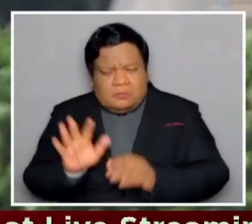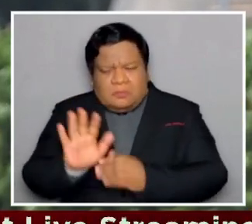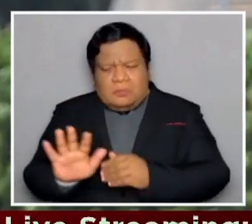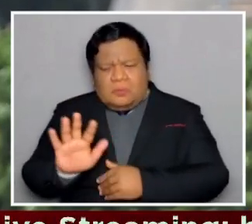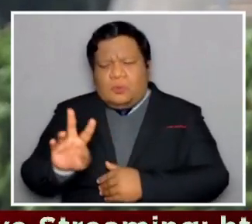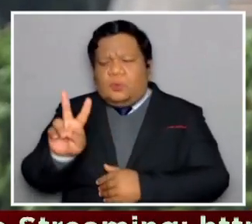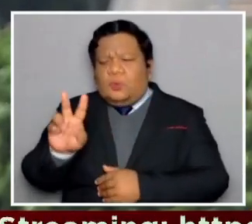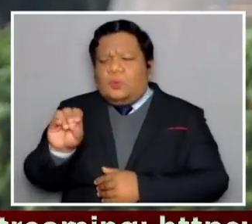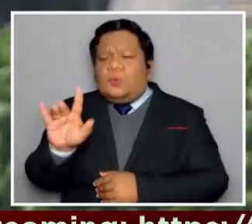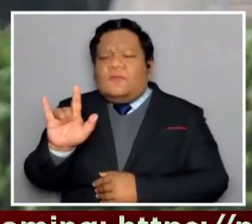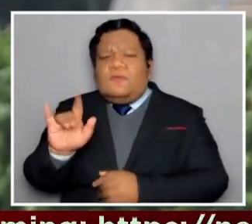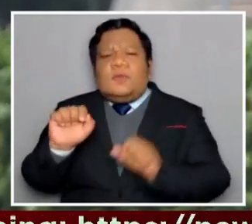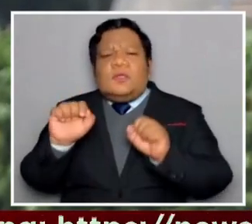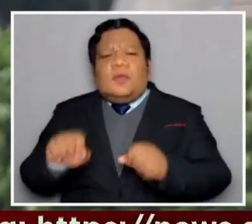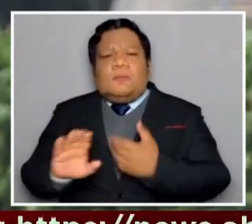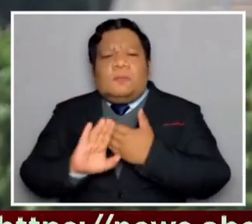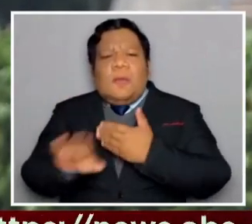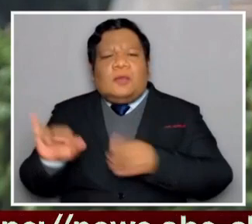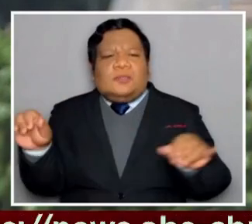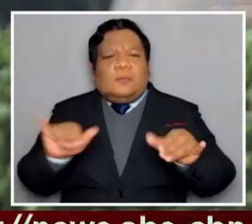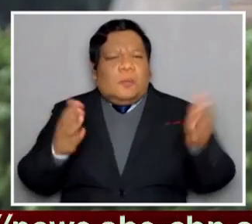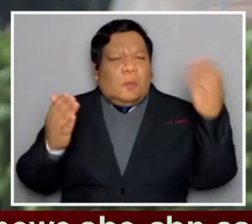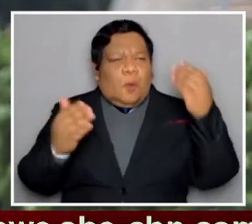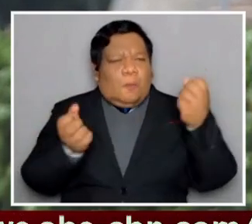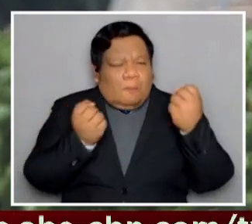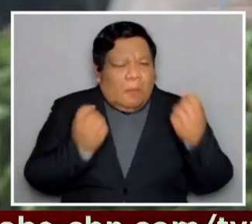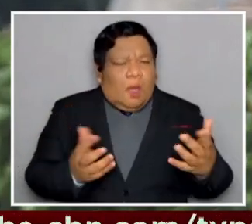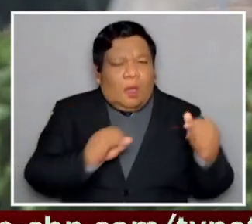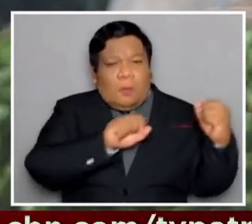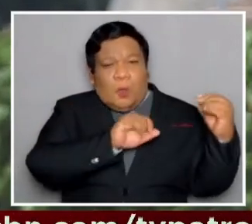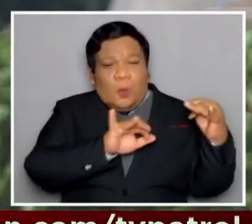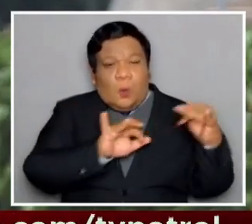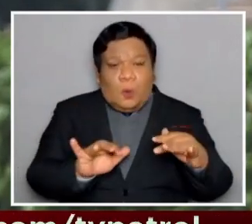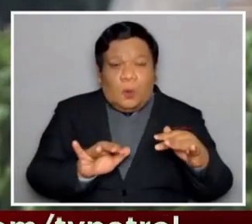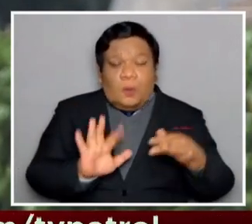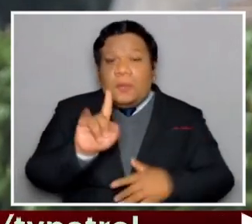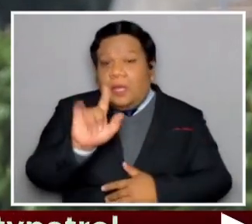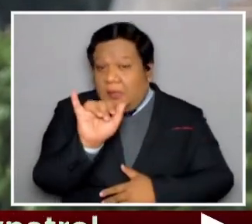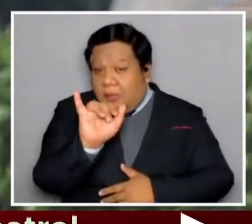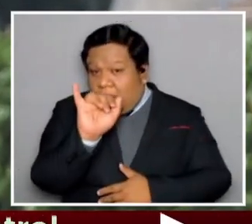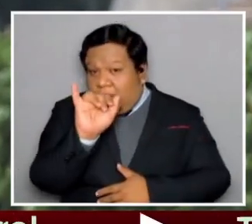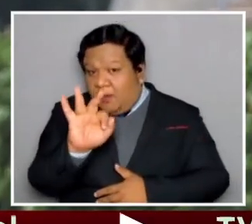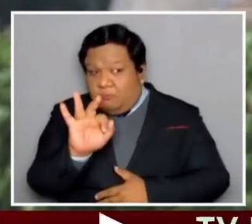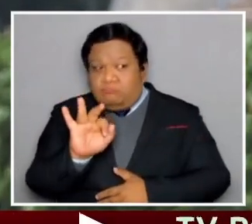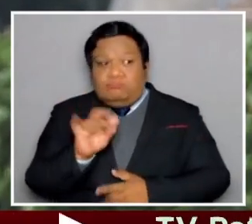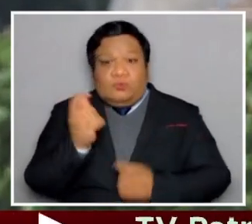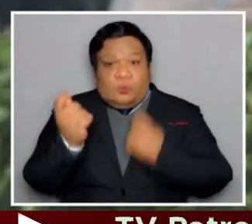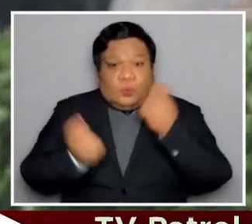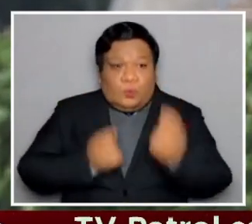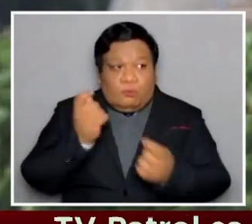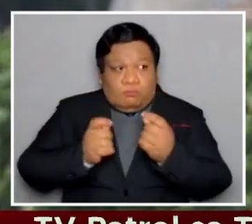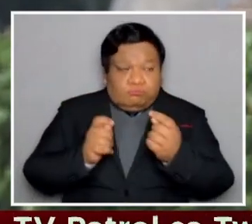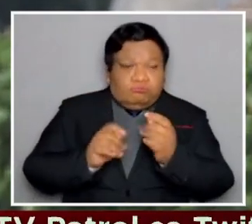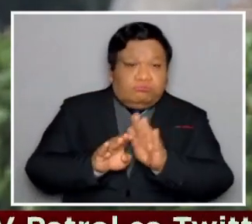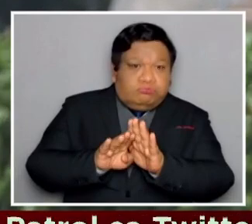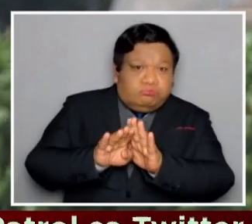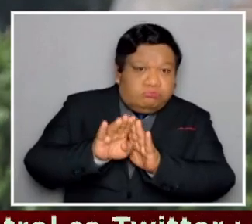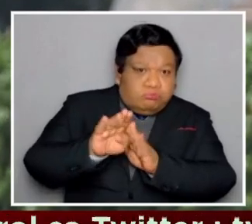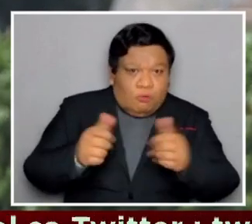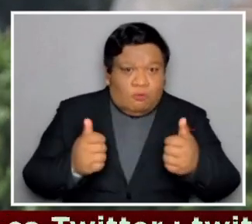bago makabalik sa ganitong level. Pero kung magtutuloy-tuloy ang pagsigla ng turismo, inaasahan na mas